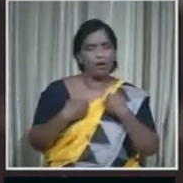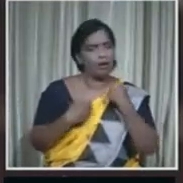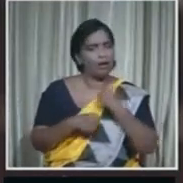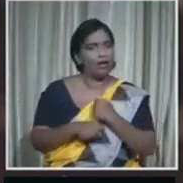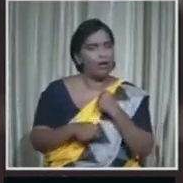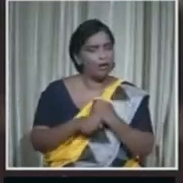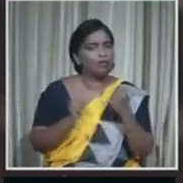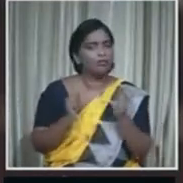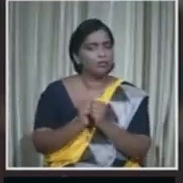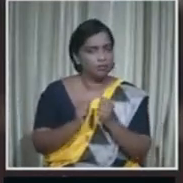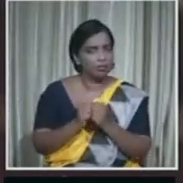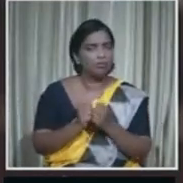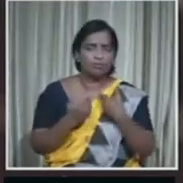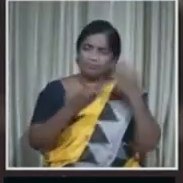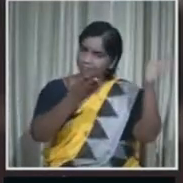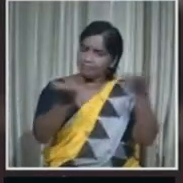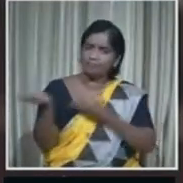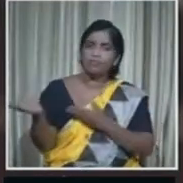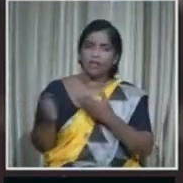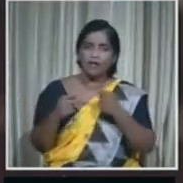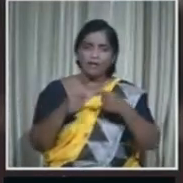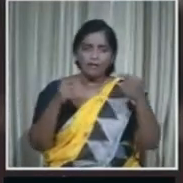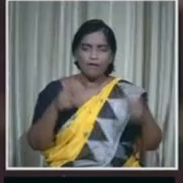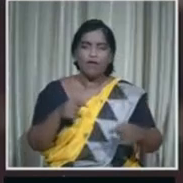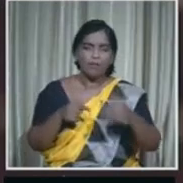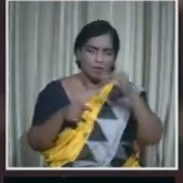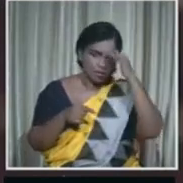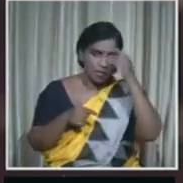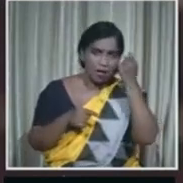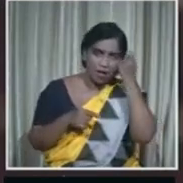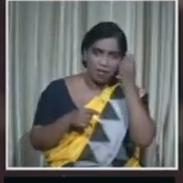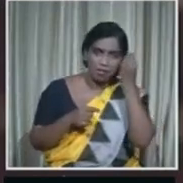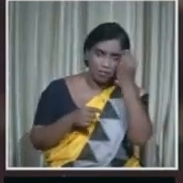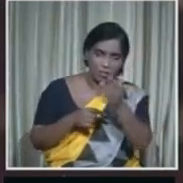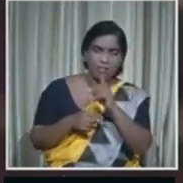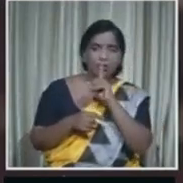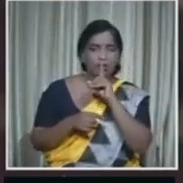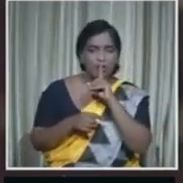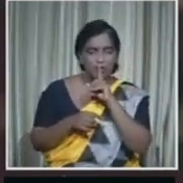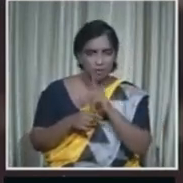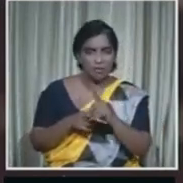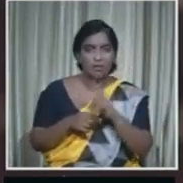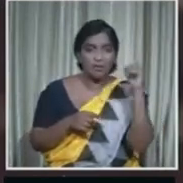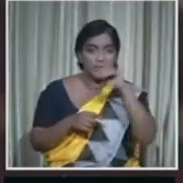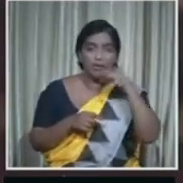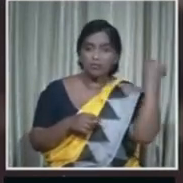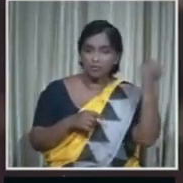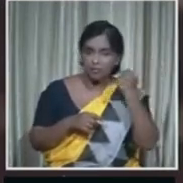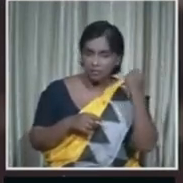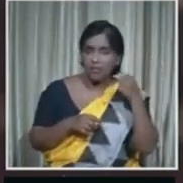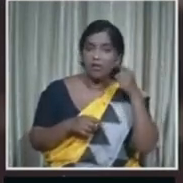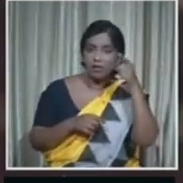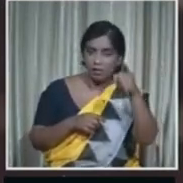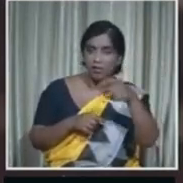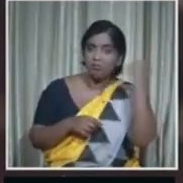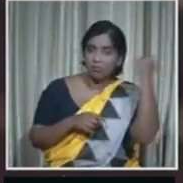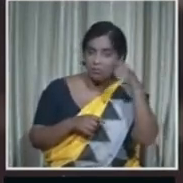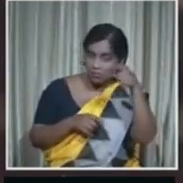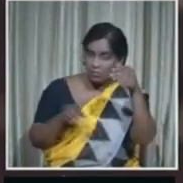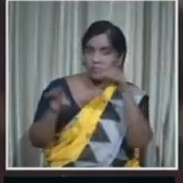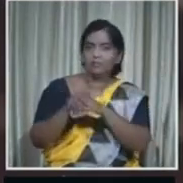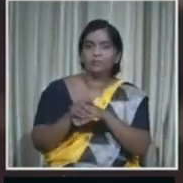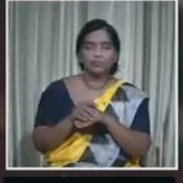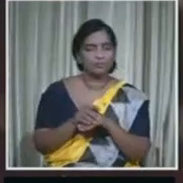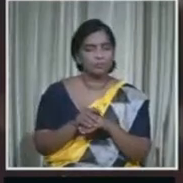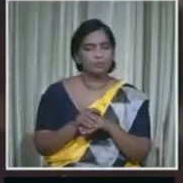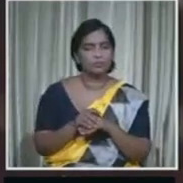කරන්න අපි ආරාධනා කෙරුවා. අපි විපක්ෂ නායකතුමන් හොඳ අදහස් ගෙනල්ලා කතා කෙරුවා පළවෙනි රැස්වීමේදී. ඔබතුමාත් කතා කෙරුවා එතන.